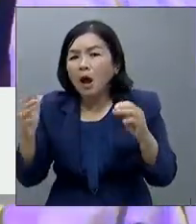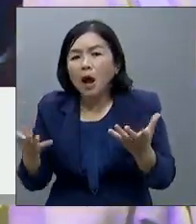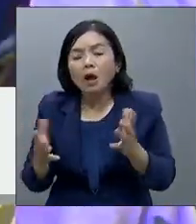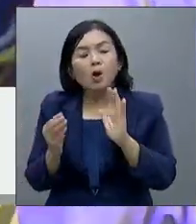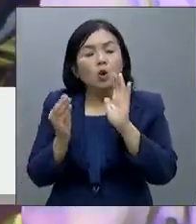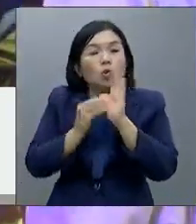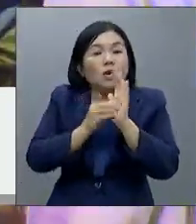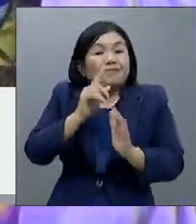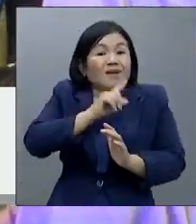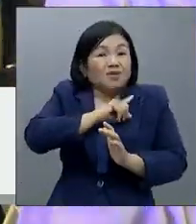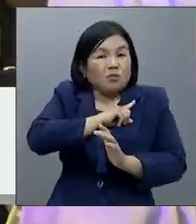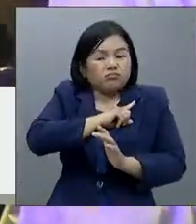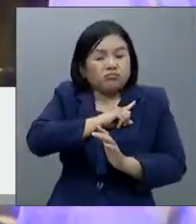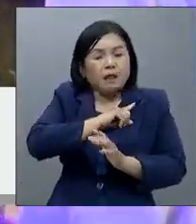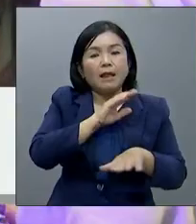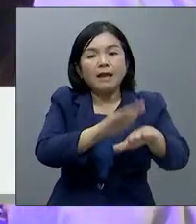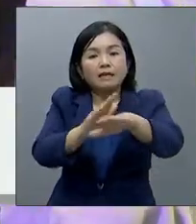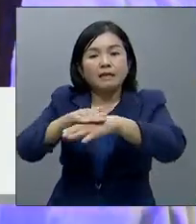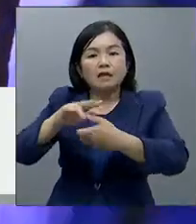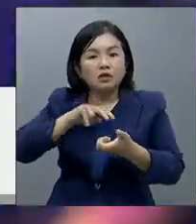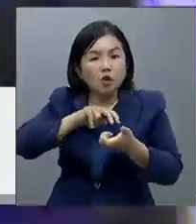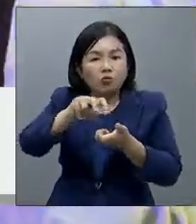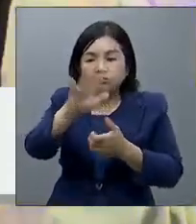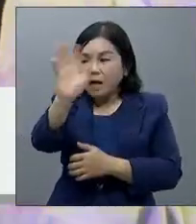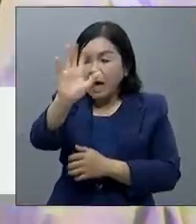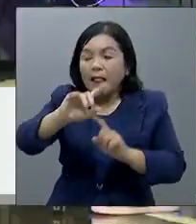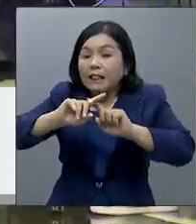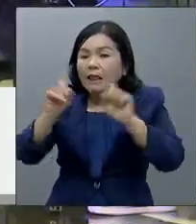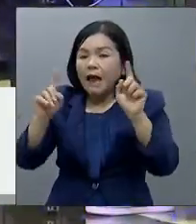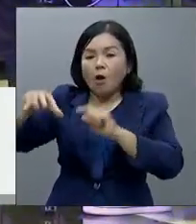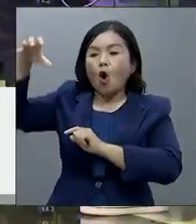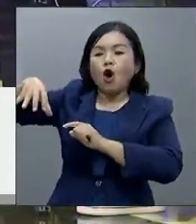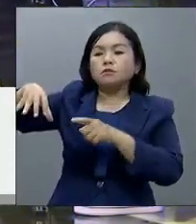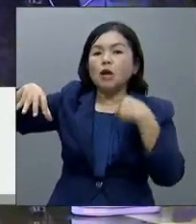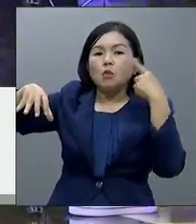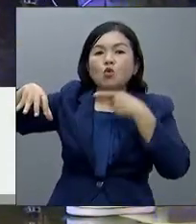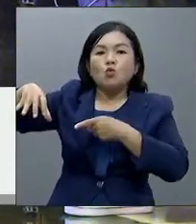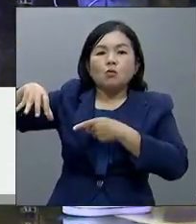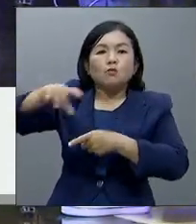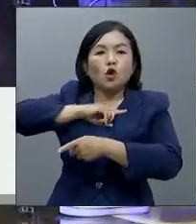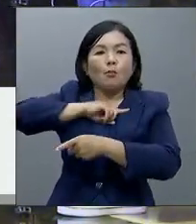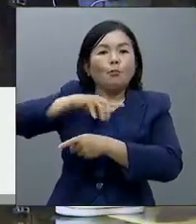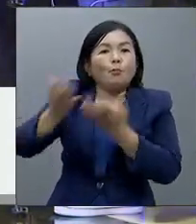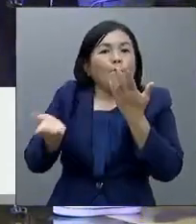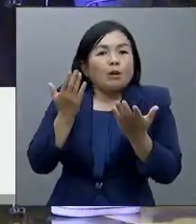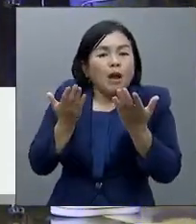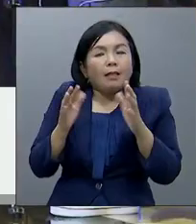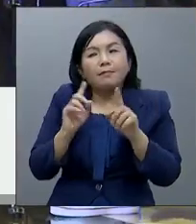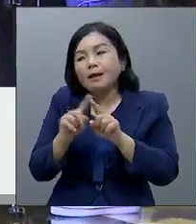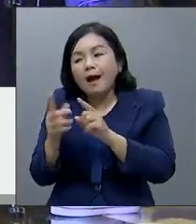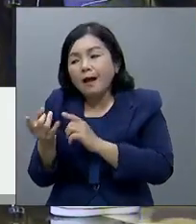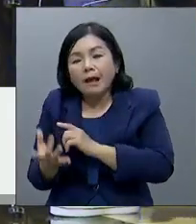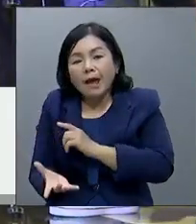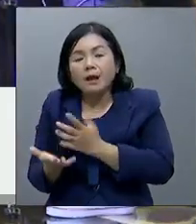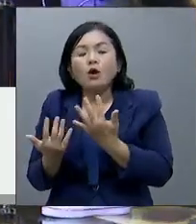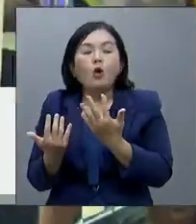ใช่ผู้รับผิดชอบในการแจ้งเตือนหลักค่ะแต่จะต้องเป็นหน่วยงานหลักหรือองค์กรจะเป็นรูปแบบไหนจะเป็นอย่างไรก็คงจะต้อง